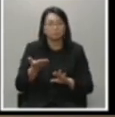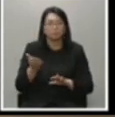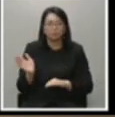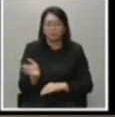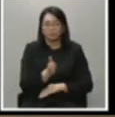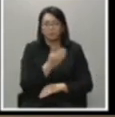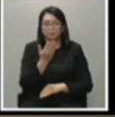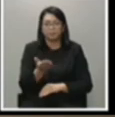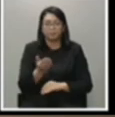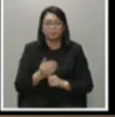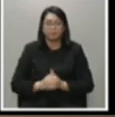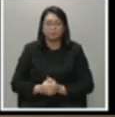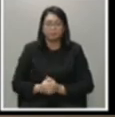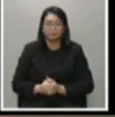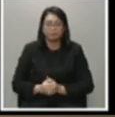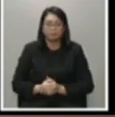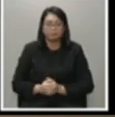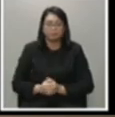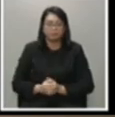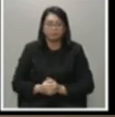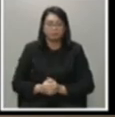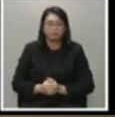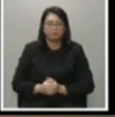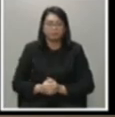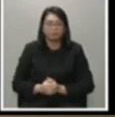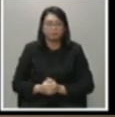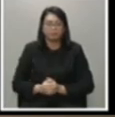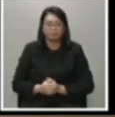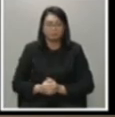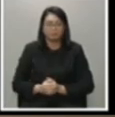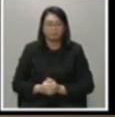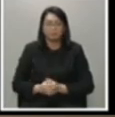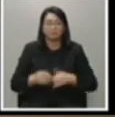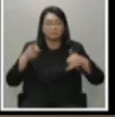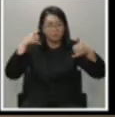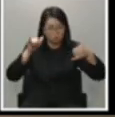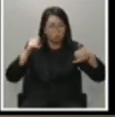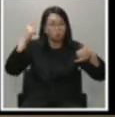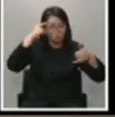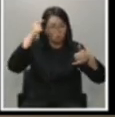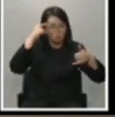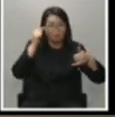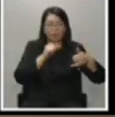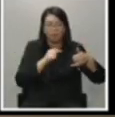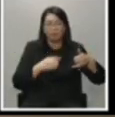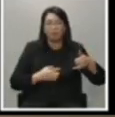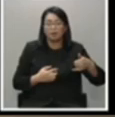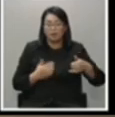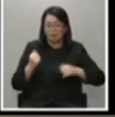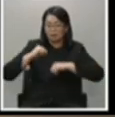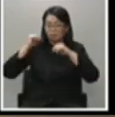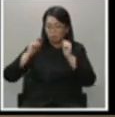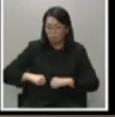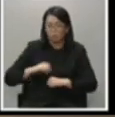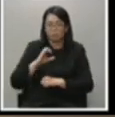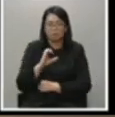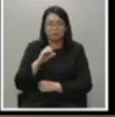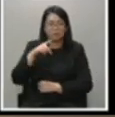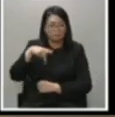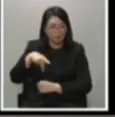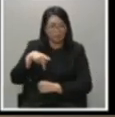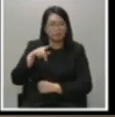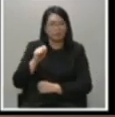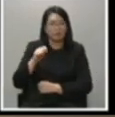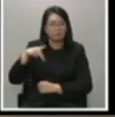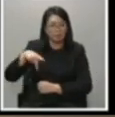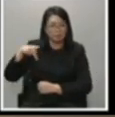ค่ะท่านประธานที่เคารพค่ะพลเอกประยุทธ์ทราบไหมคะว่าความตกลง CPTPP เป็นความต